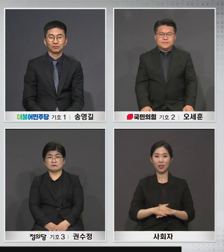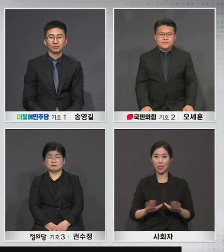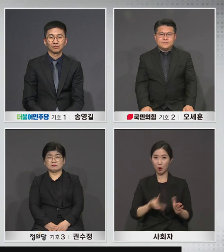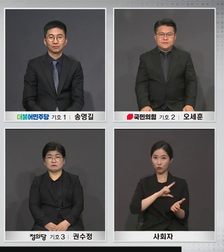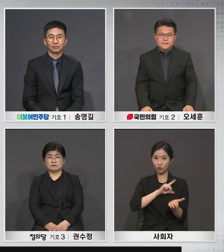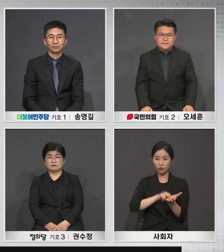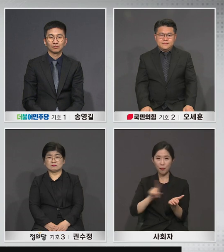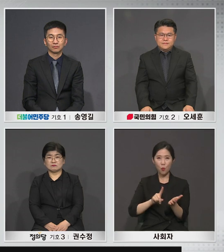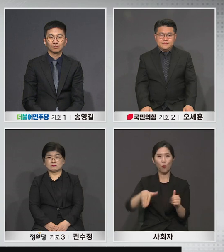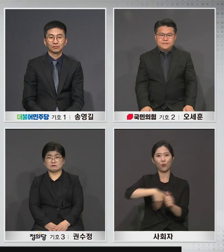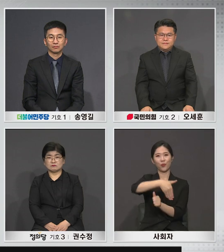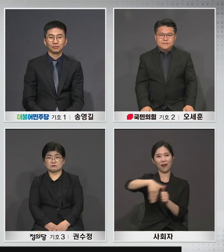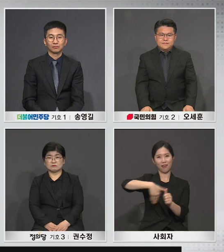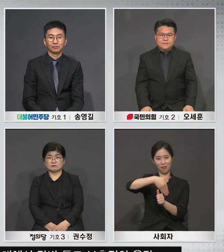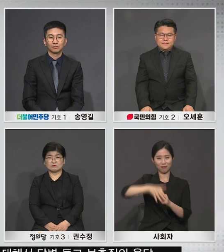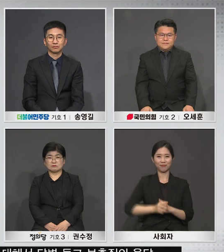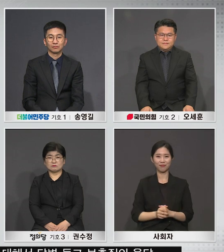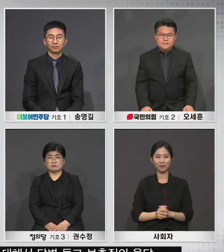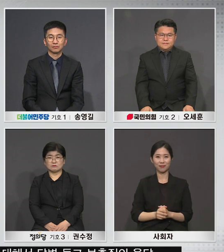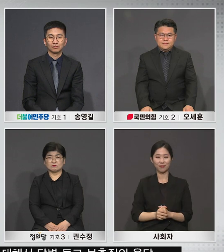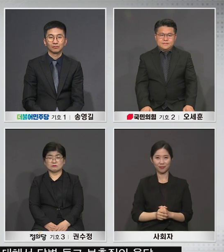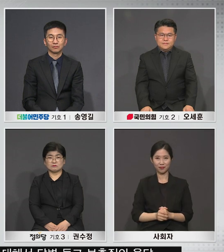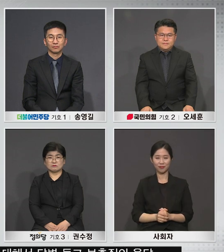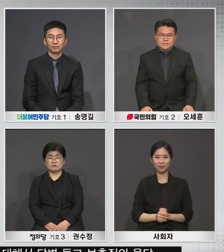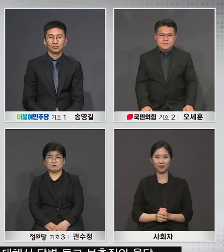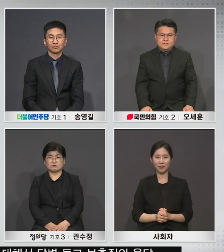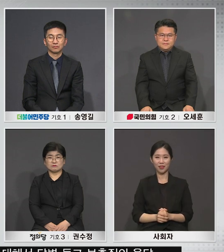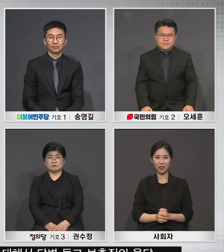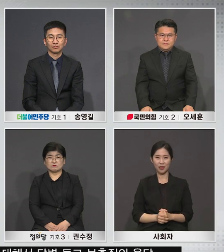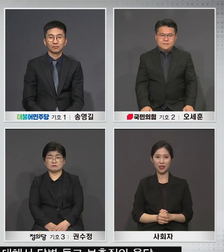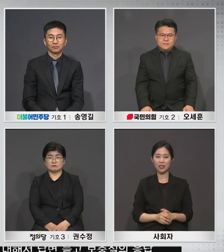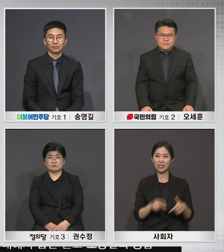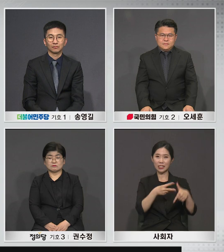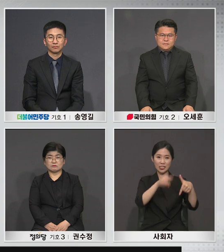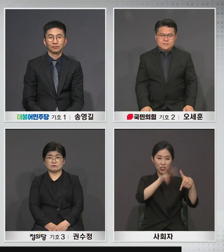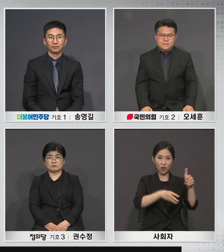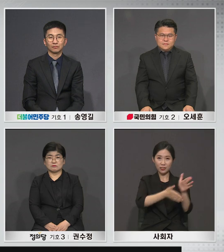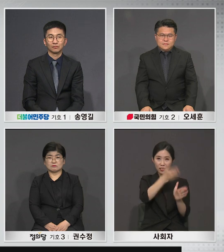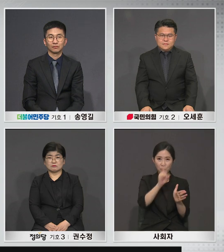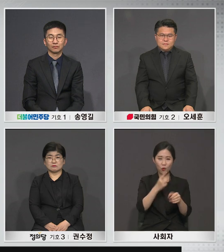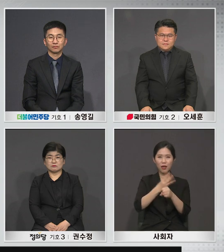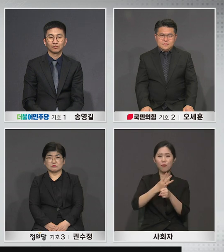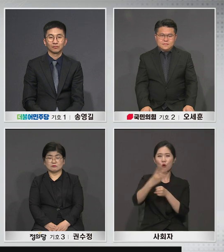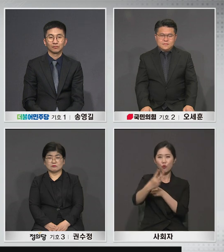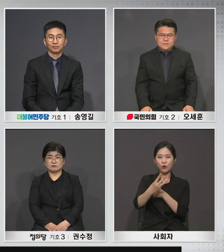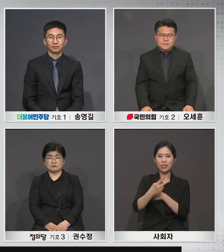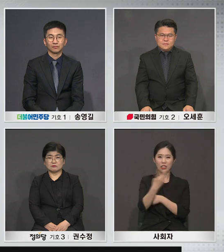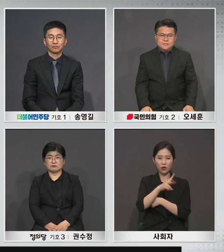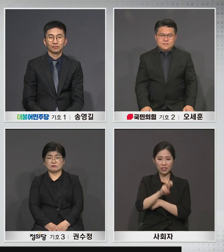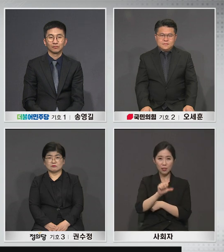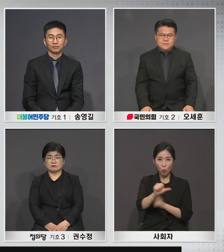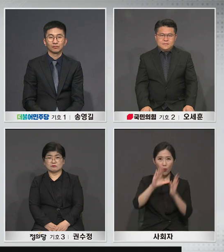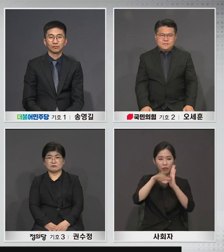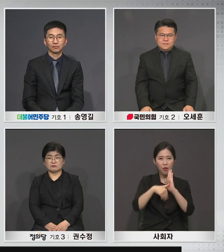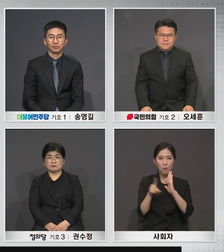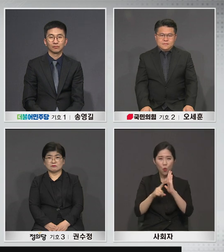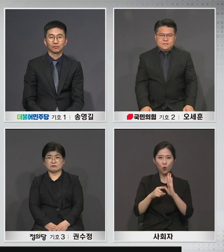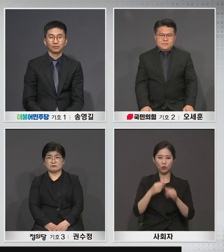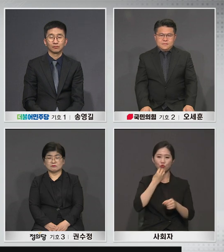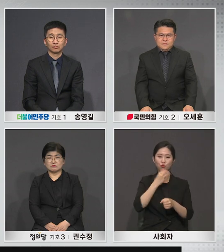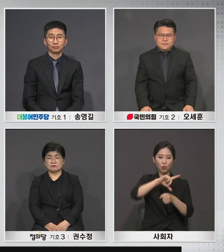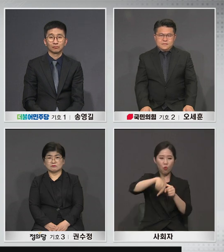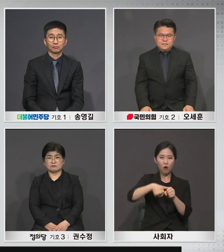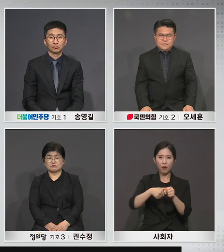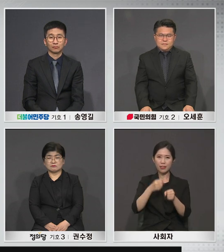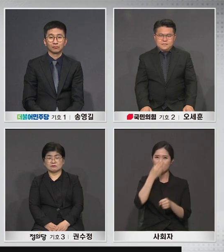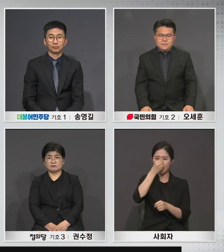문제입니다. 인천시에서는 3년 뒤인 2025년 수도권 매립지 폐쇄를 예고한 바 있습니다. 그렇게